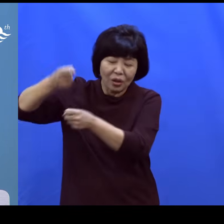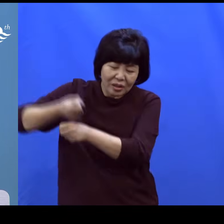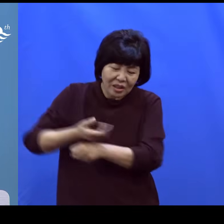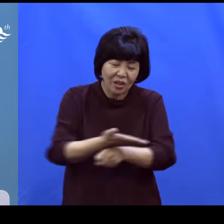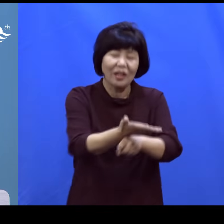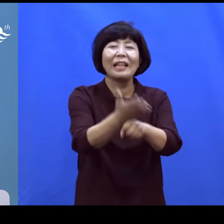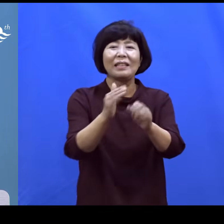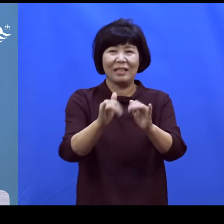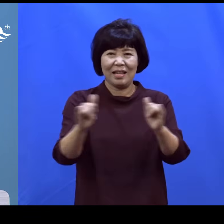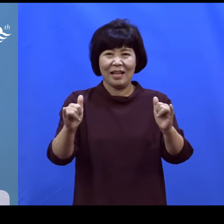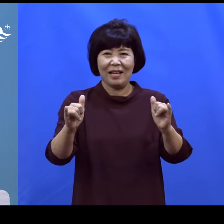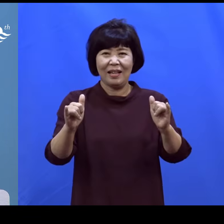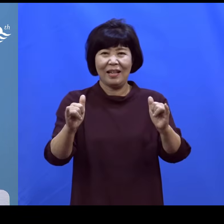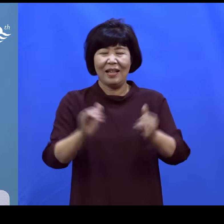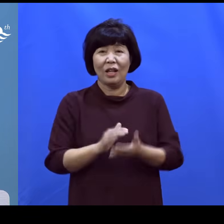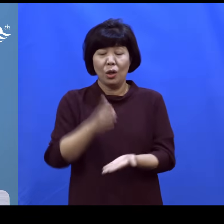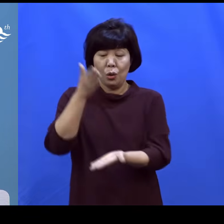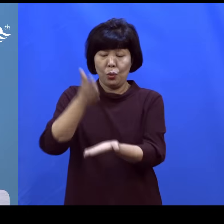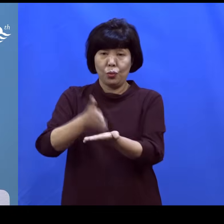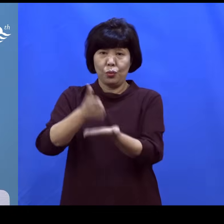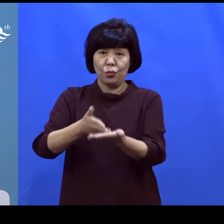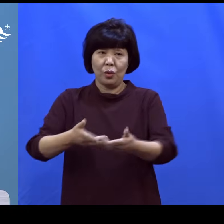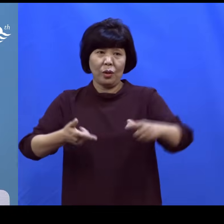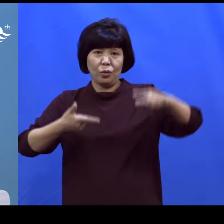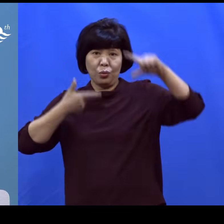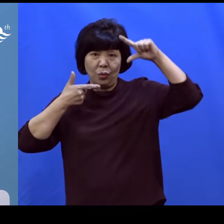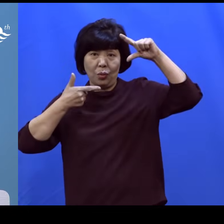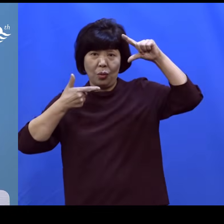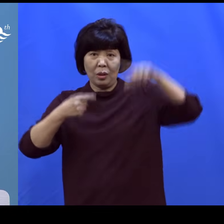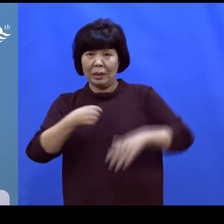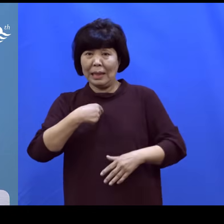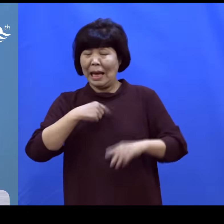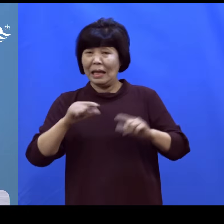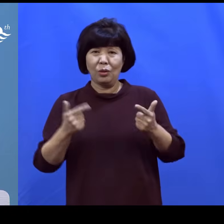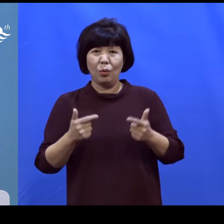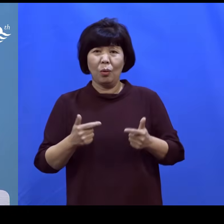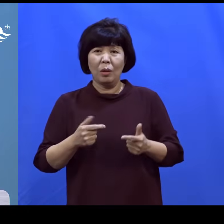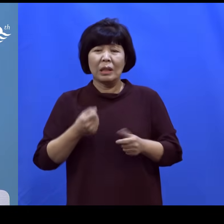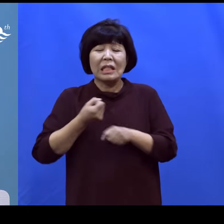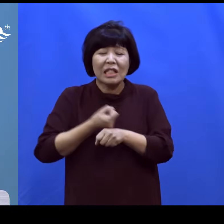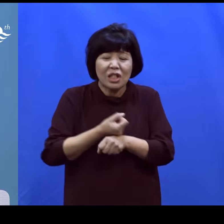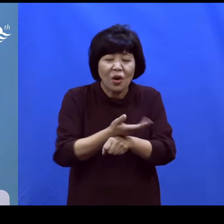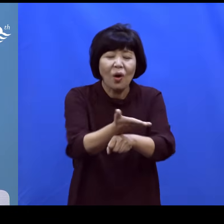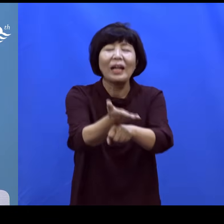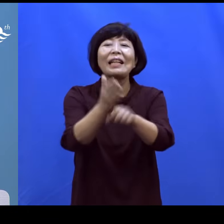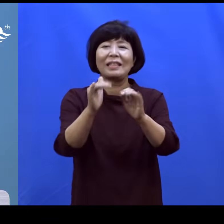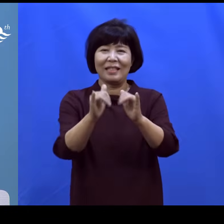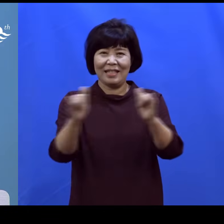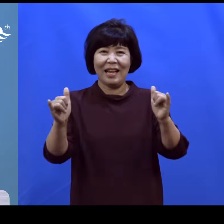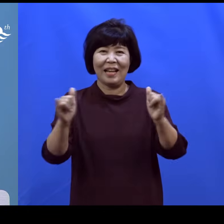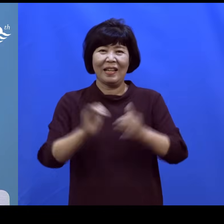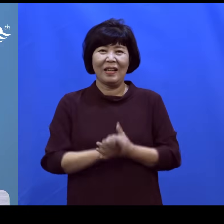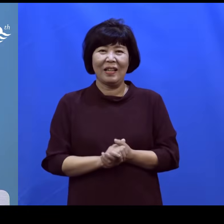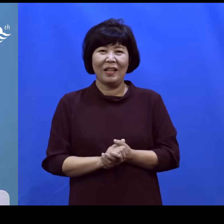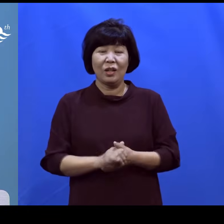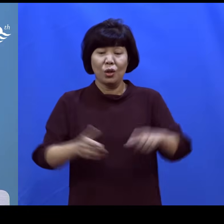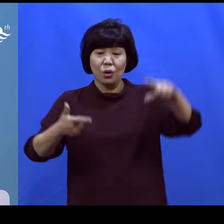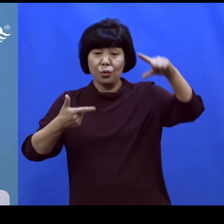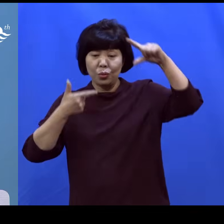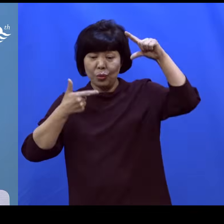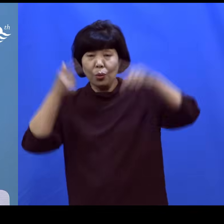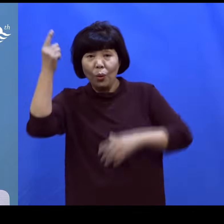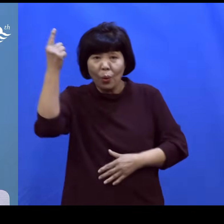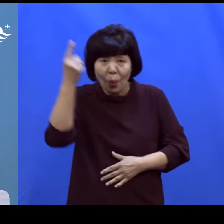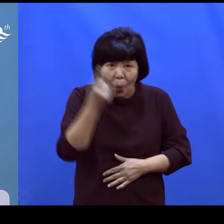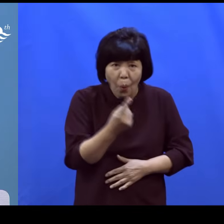거예요. 그러니까 뉴스의 주인공이 아니고 전달자 역할을 하고 있다. 주인공이 오시는 길을 평탄하게